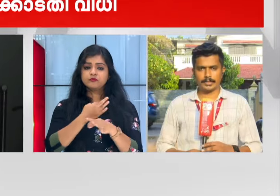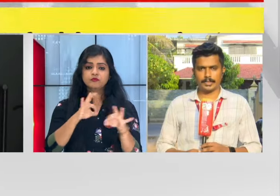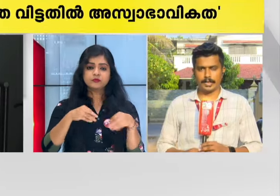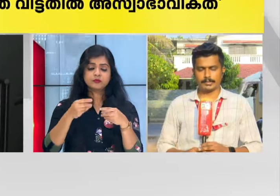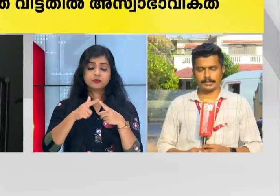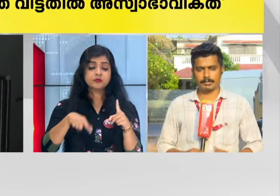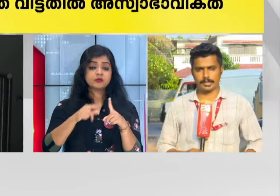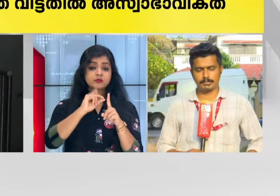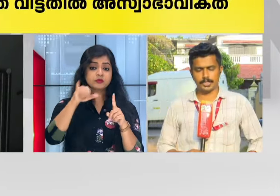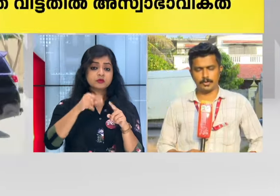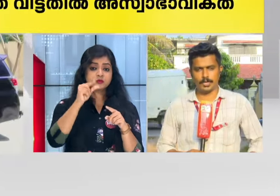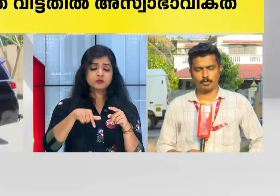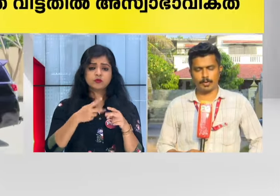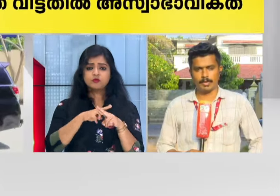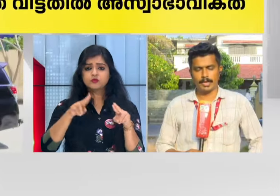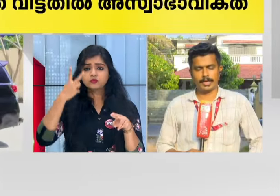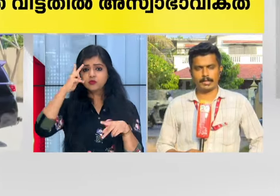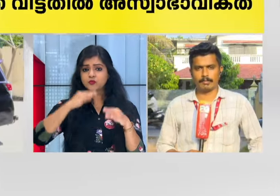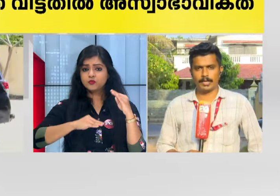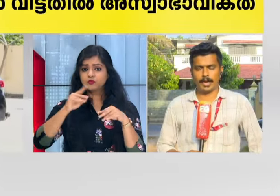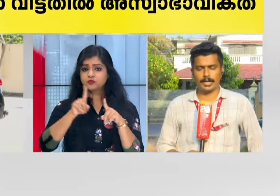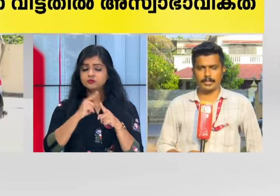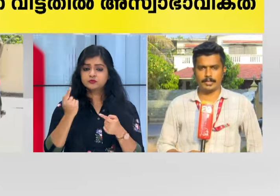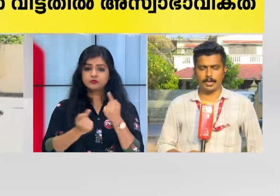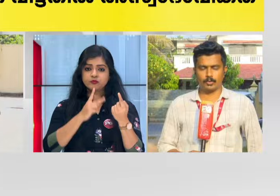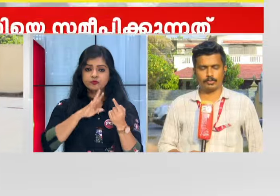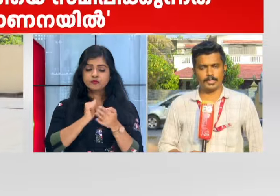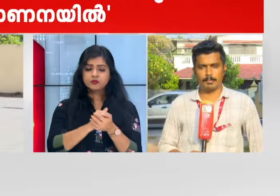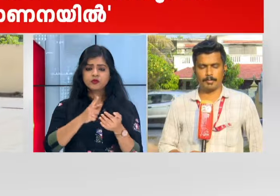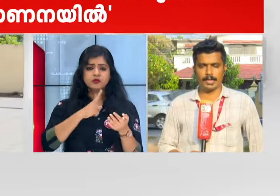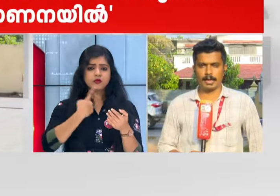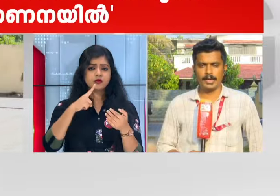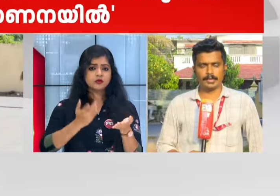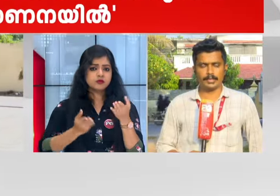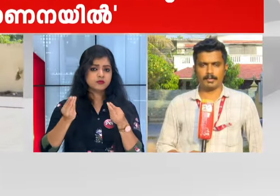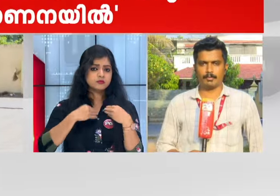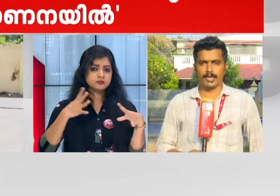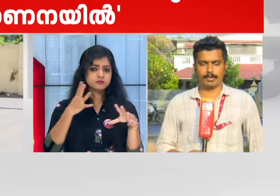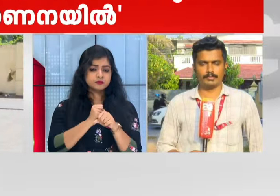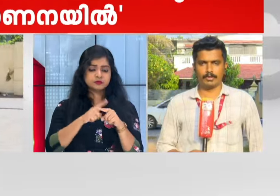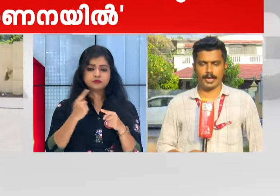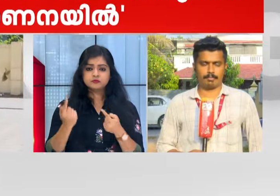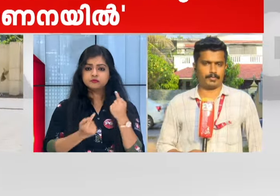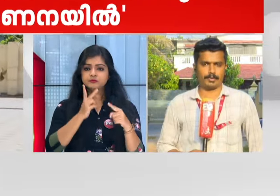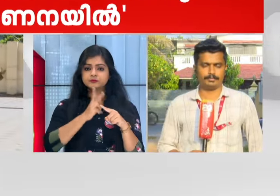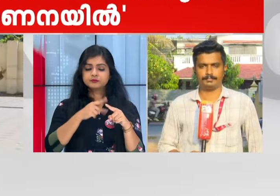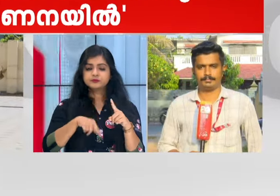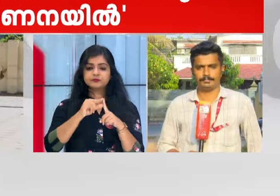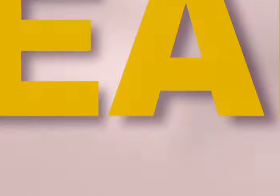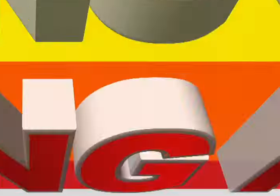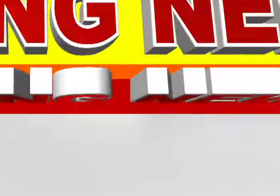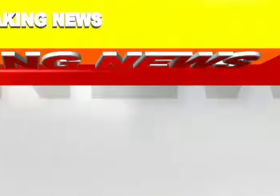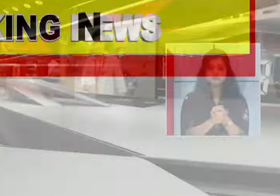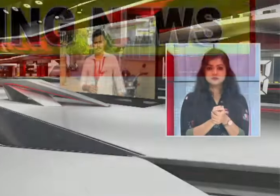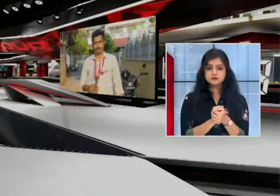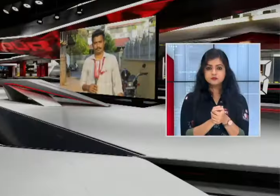ജയരാജൻ ഇക്കാര്യത്തിൽ സർവത്ര സംശയം ഉന്നയിക്കുന്നു. ഒപ്പം ഇക്കാര്യത്തിൽ വലിയ അനീതി നേരിട്ടു, നീതി ലഭ്യമായില്ല എന്ന ആക്ഷേപം ഉന്നയിക്കുകയും ചെയ്യുകയാണ്. പ്രവിത.